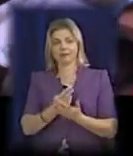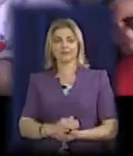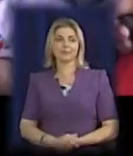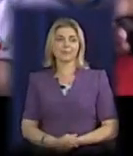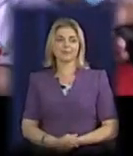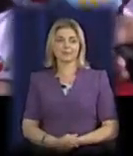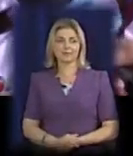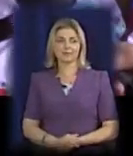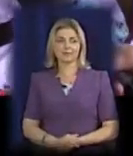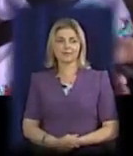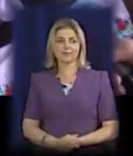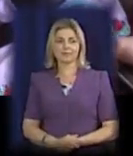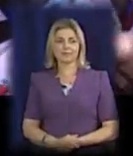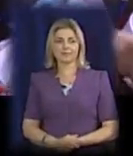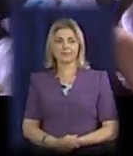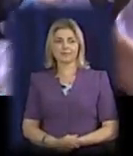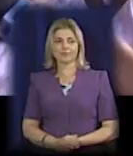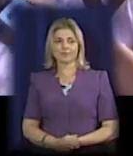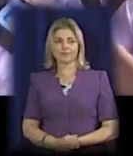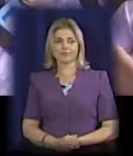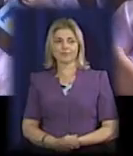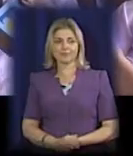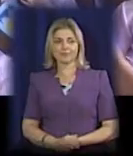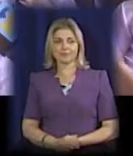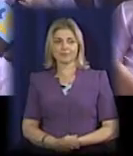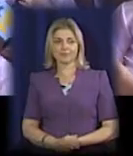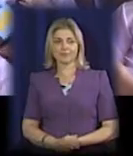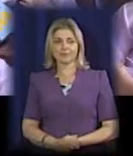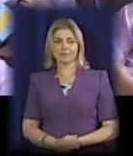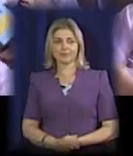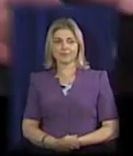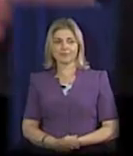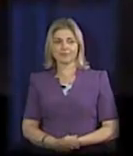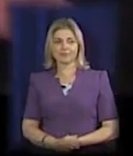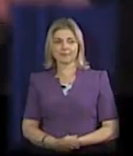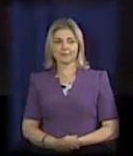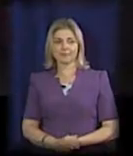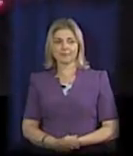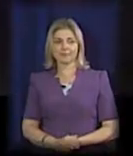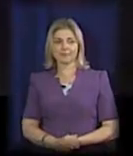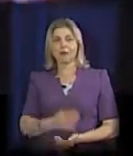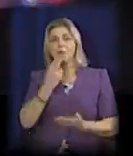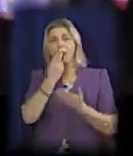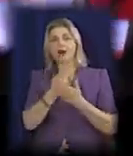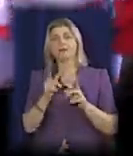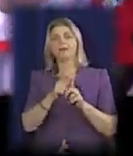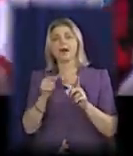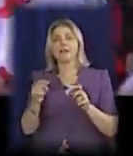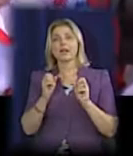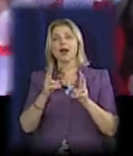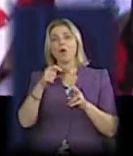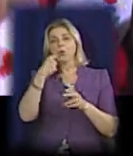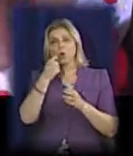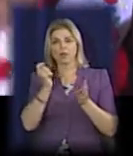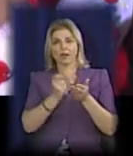Демонструй. Ось так. І треба, щоб рука, ладонь була натягнута. І треба вдарити дуже добре, щоб